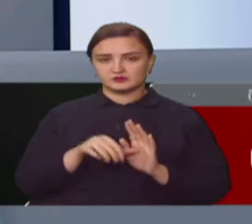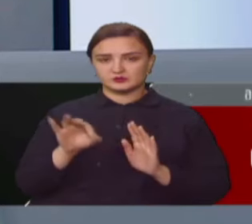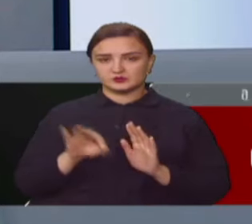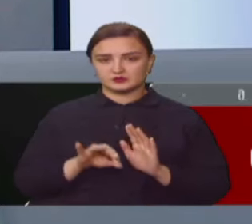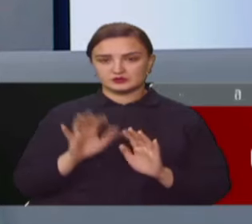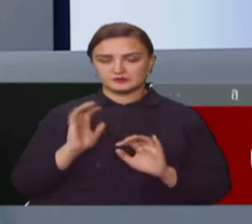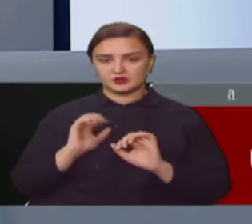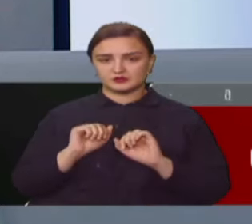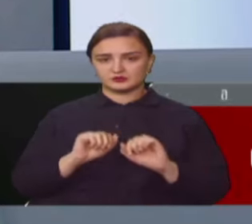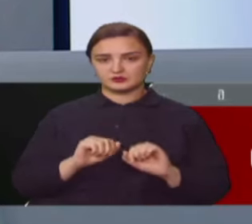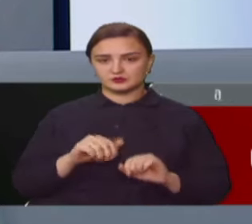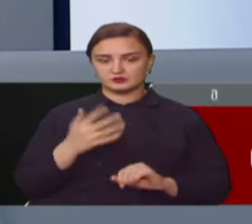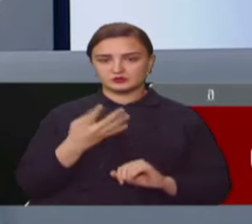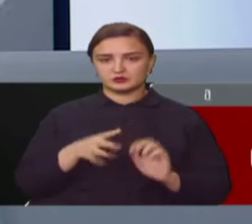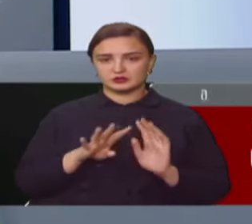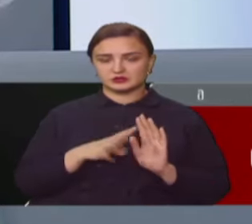50.46% უჭერს მხარს,